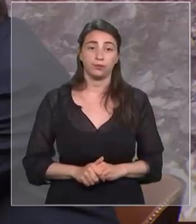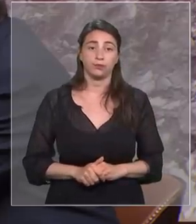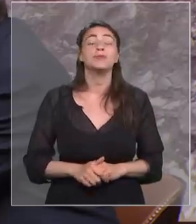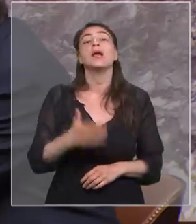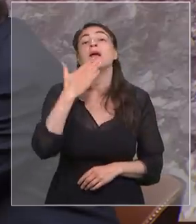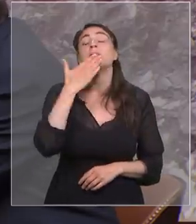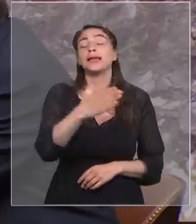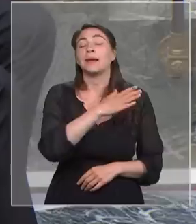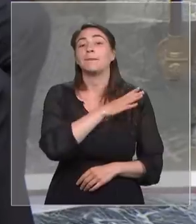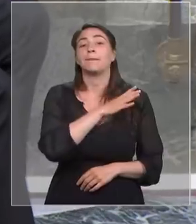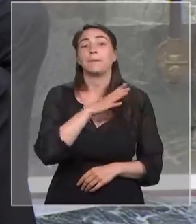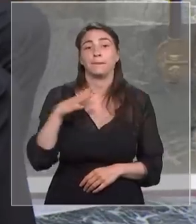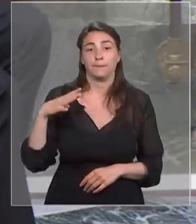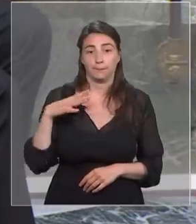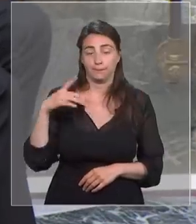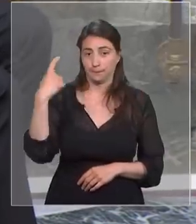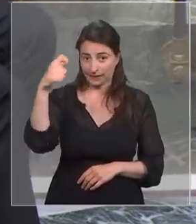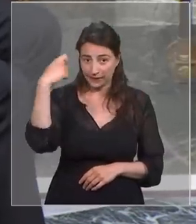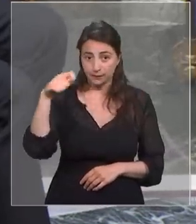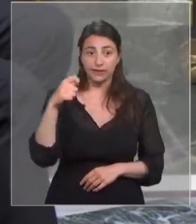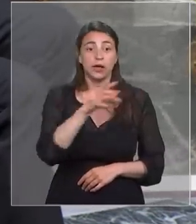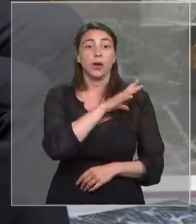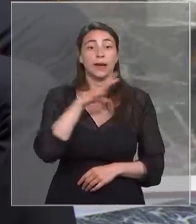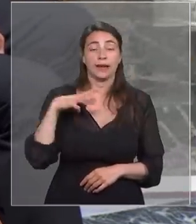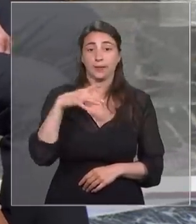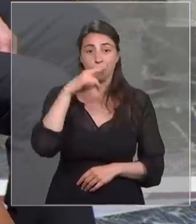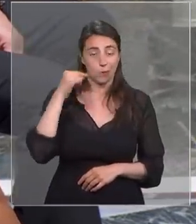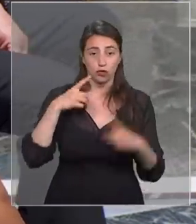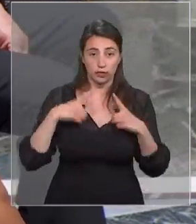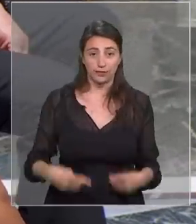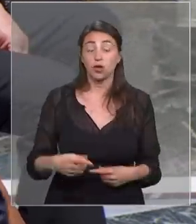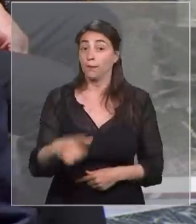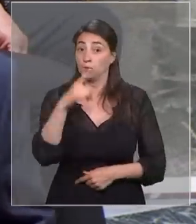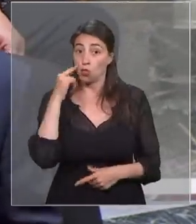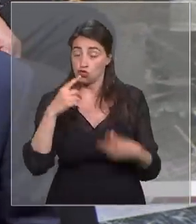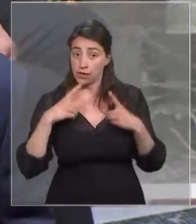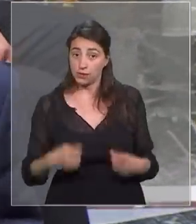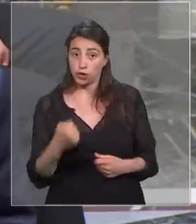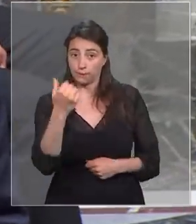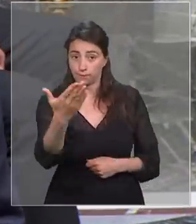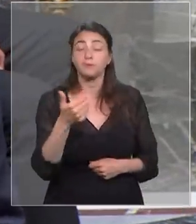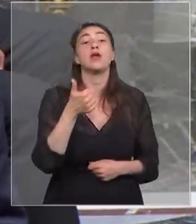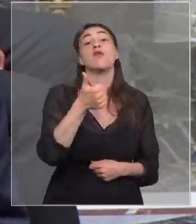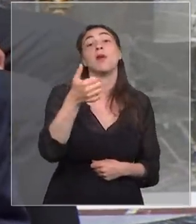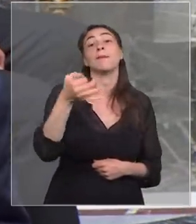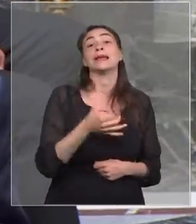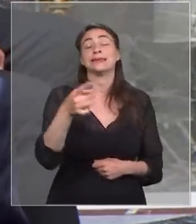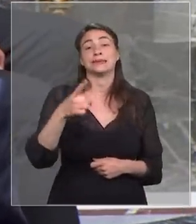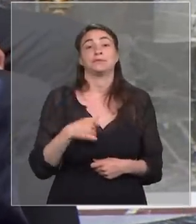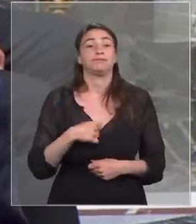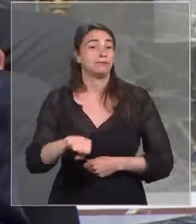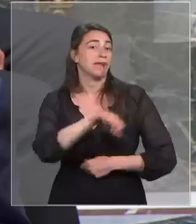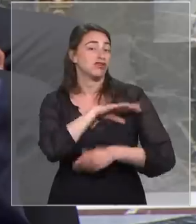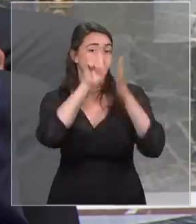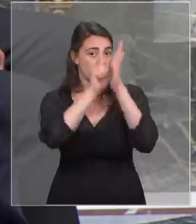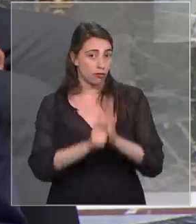Madame la présidente, mesdames et messieurs les députés, monsieur le rapporteur général, comme vous l'avez dit, l'agence de notation Standard & Poor's